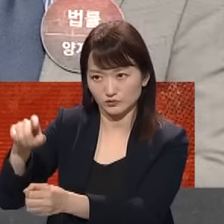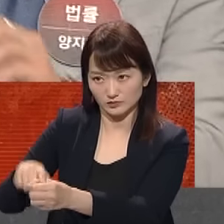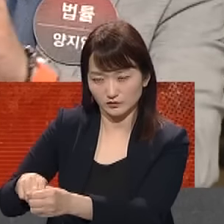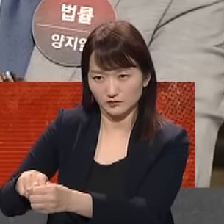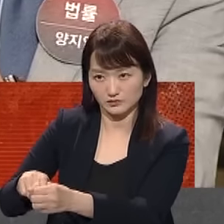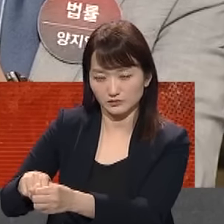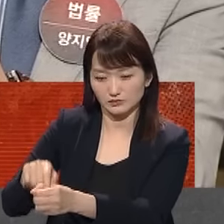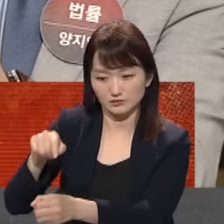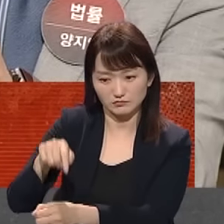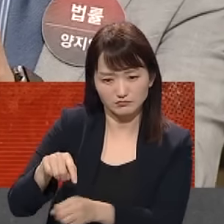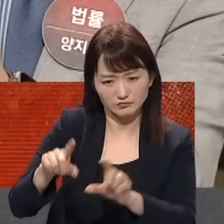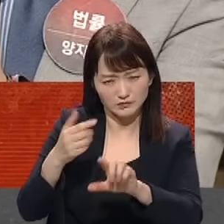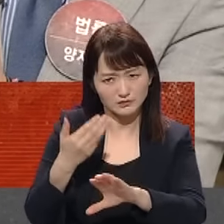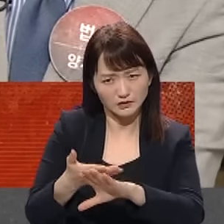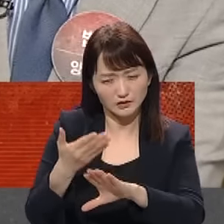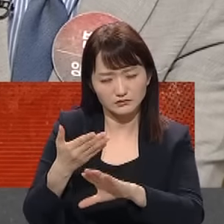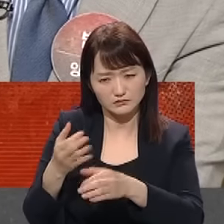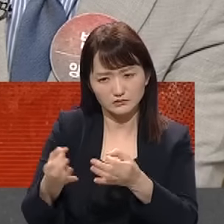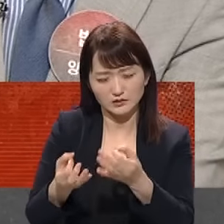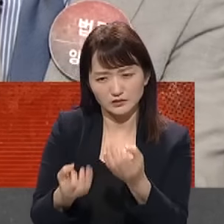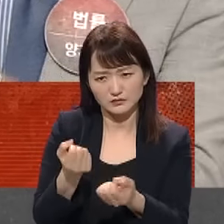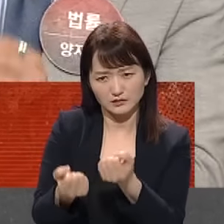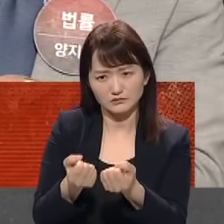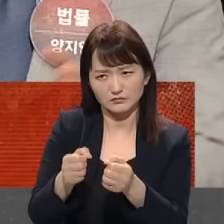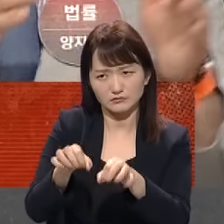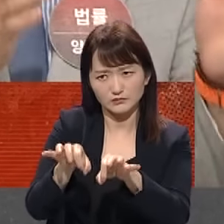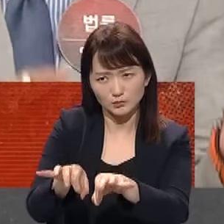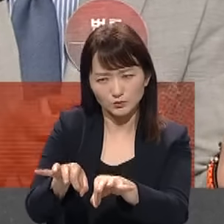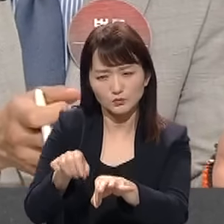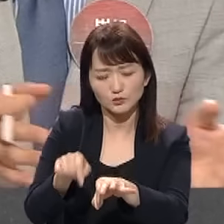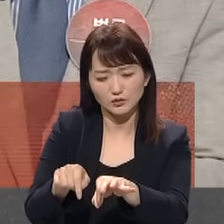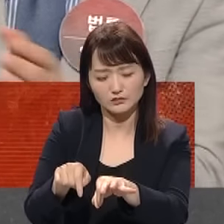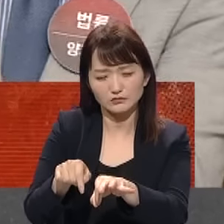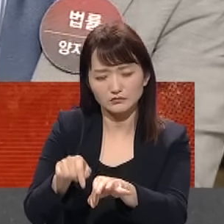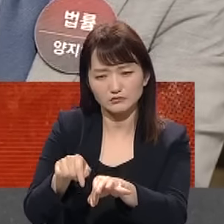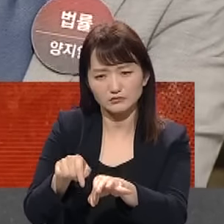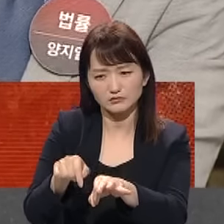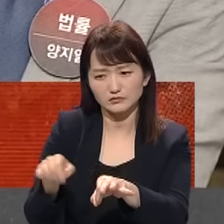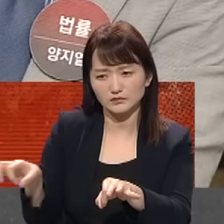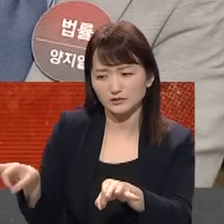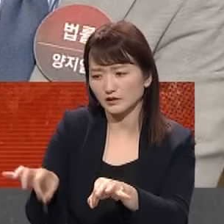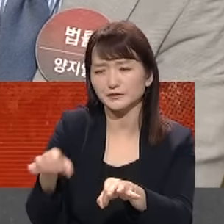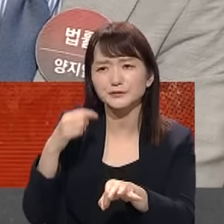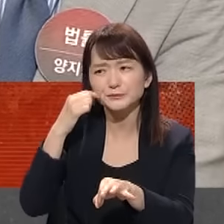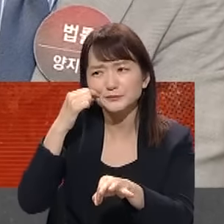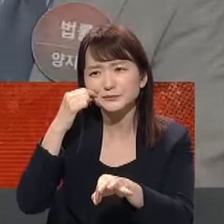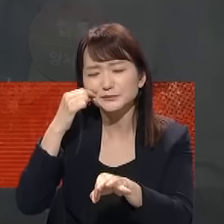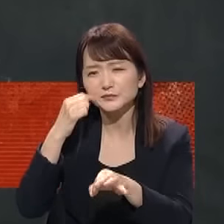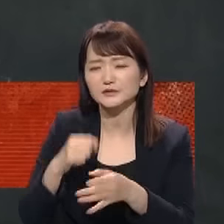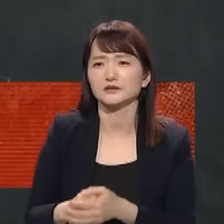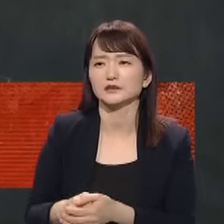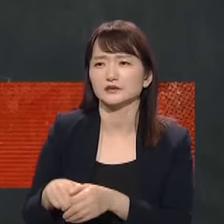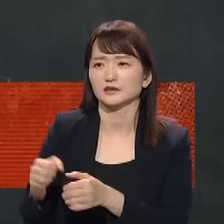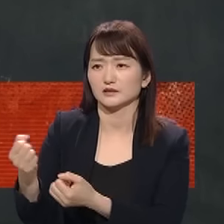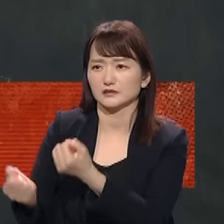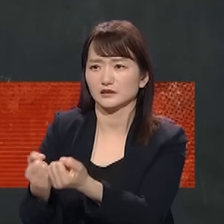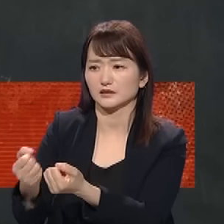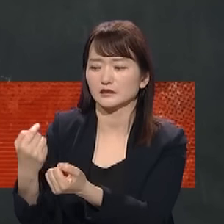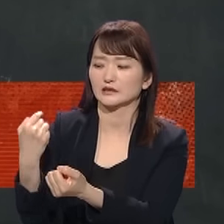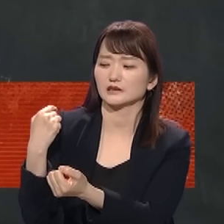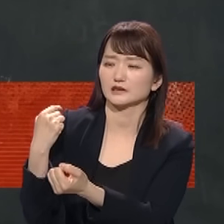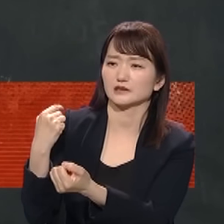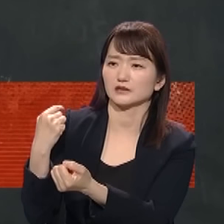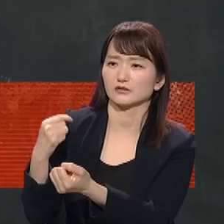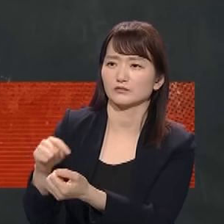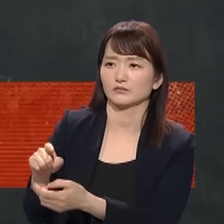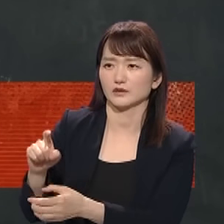놓여있어서 뒷바퀴만 자물쇠로 걸어놨던 겁니다. 그래서 앞바퀴는 불러갔는데 뒷바퀴는 부를 수가 없는 상황이었으니까 저렇게 들고